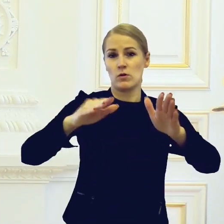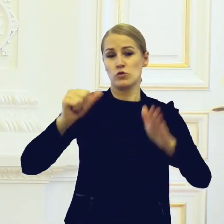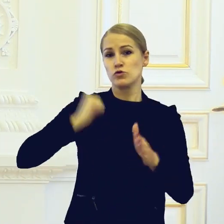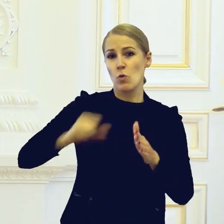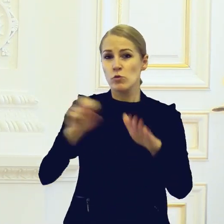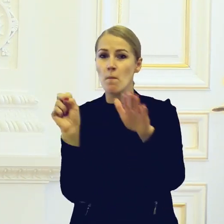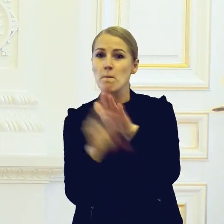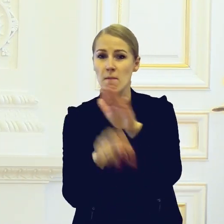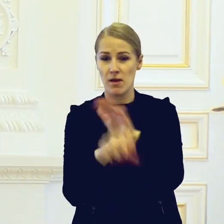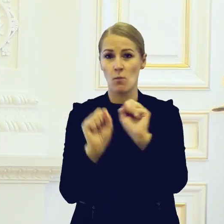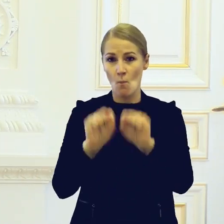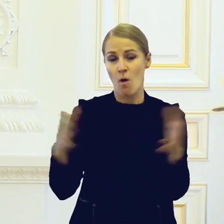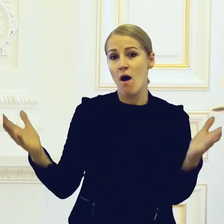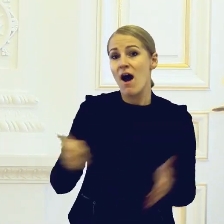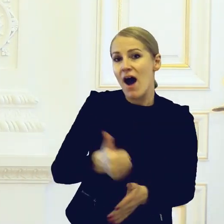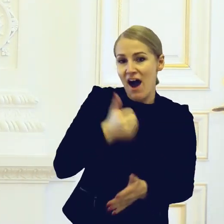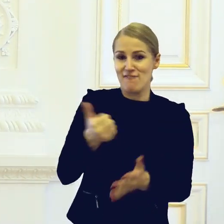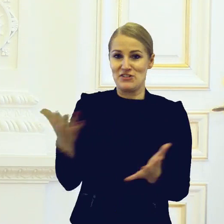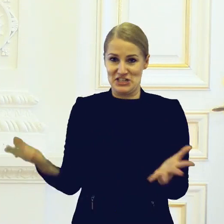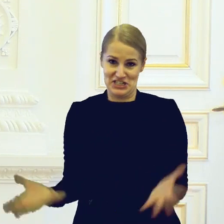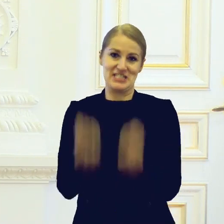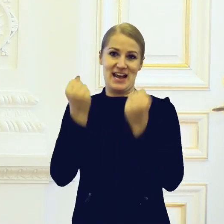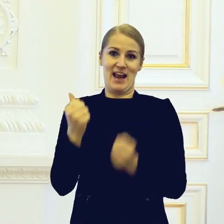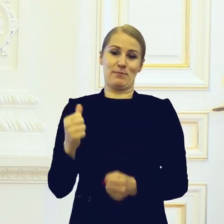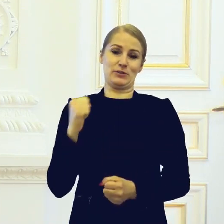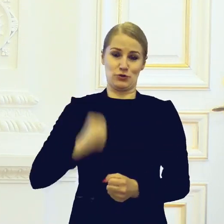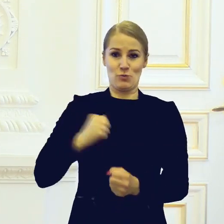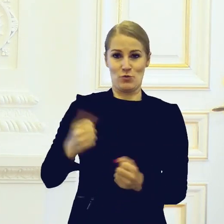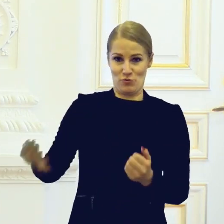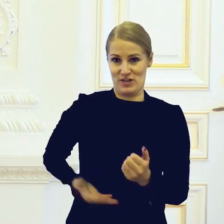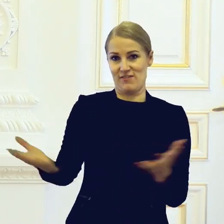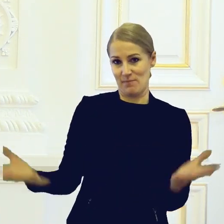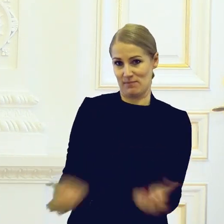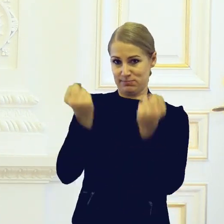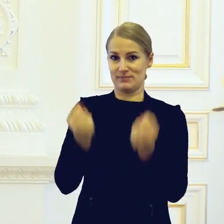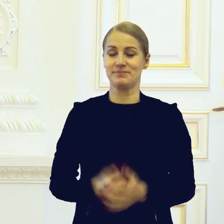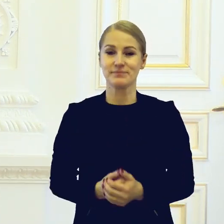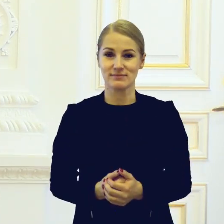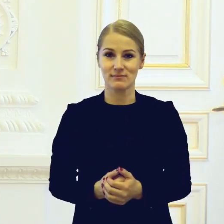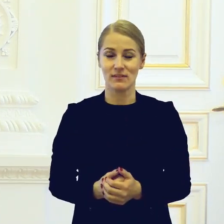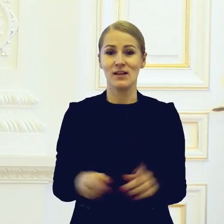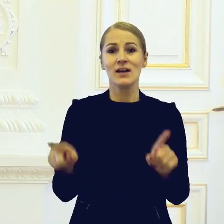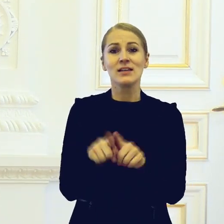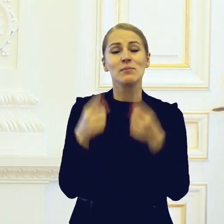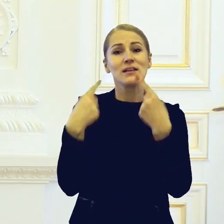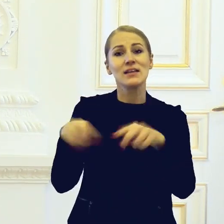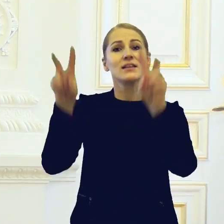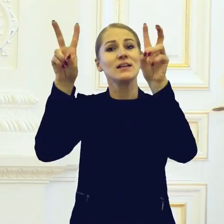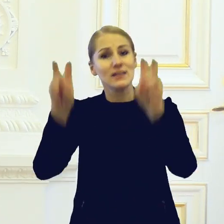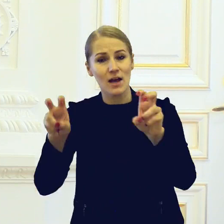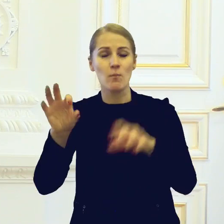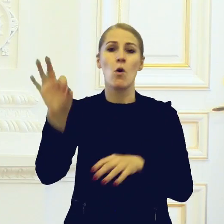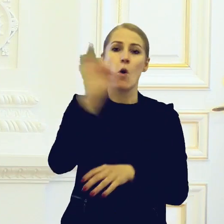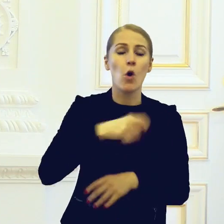taip išgelbėti tūkstančių civilių gyvybės ir sveikatas. Atskirai kalbėjome apie tolesnį